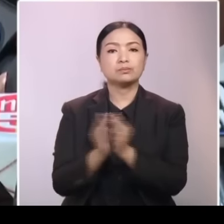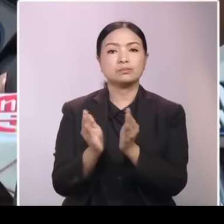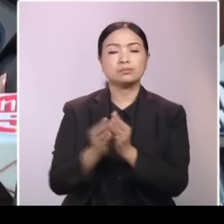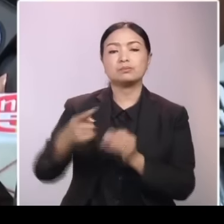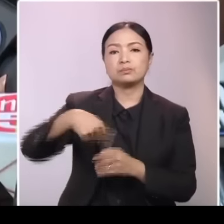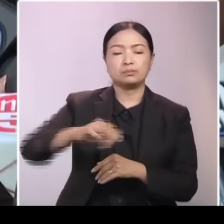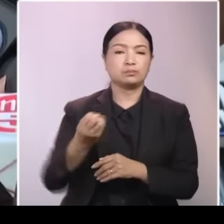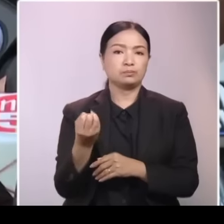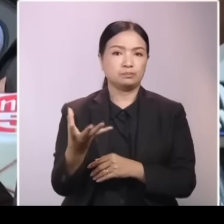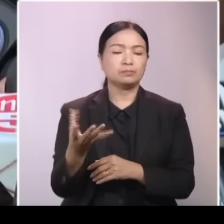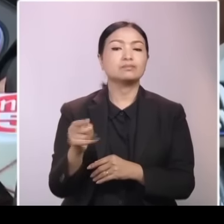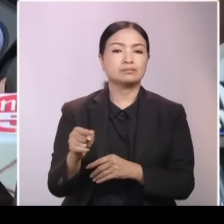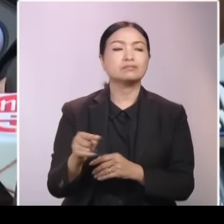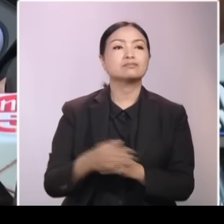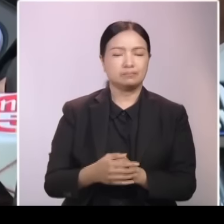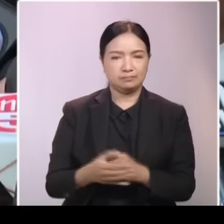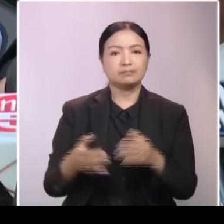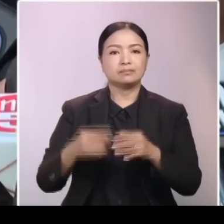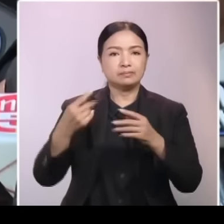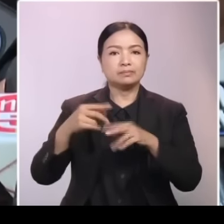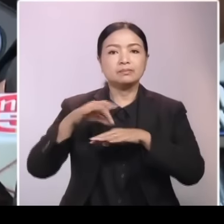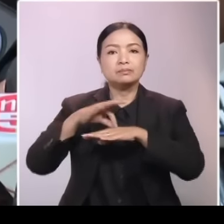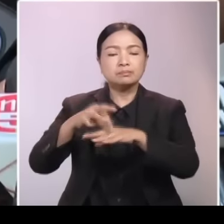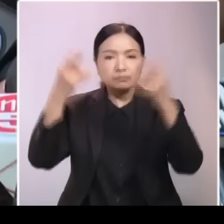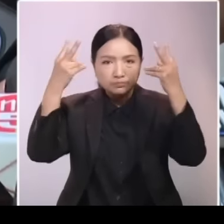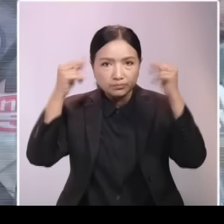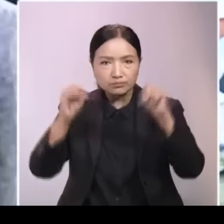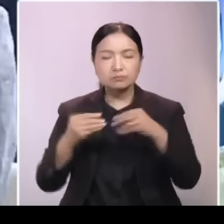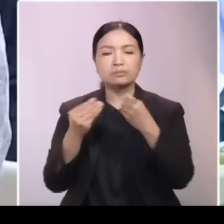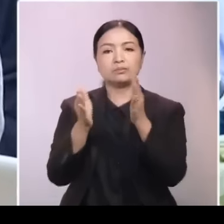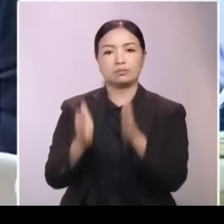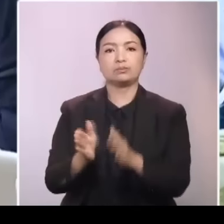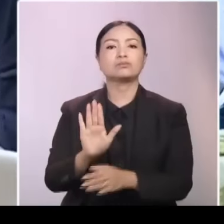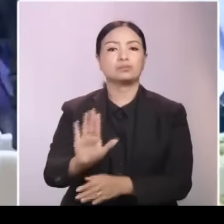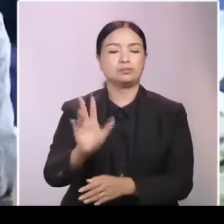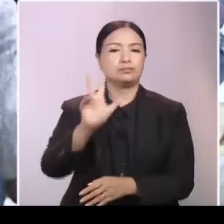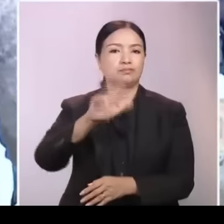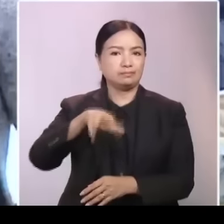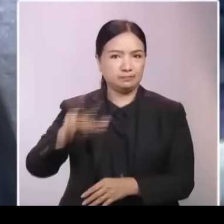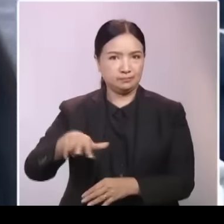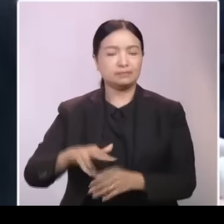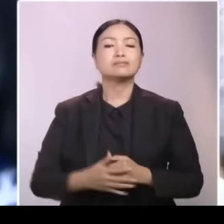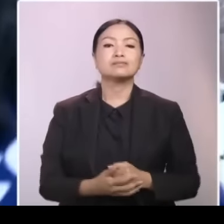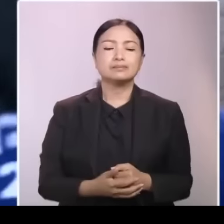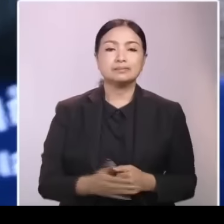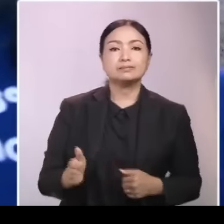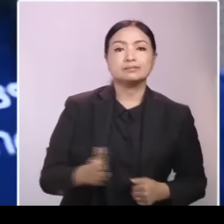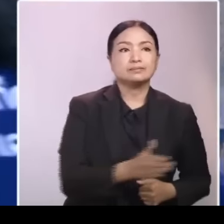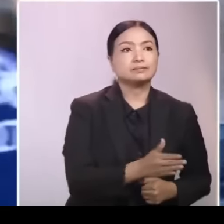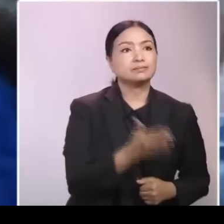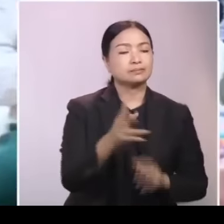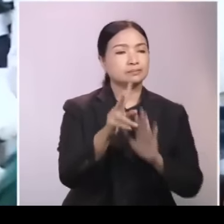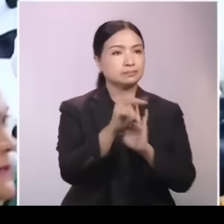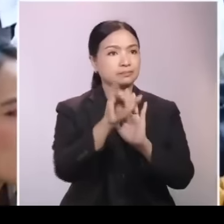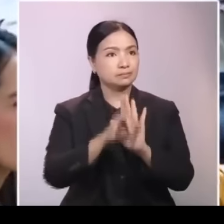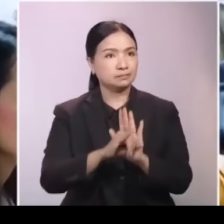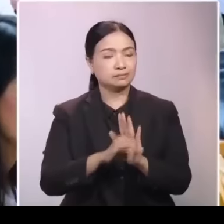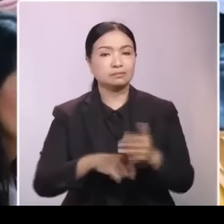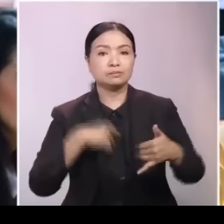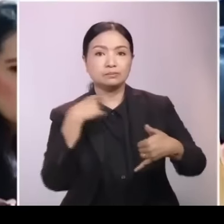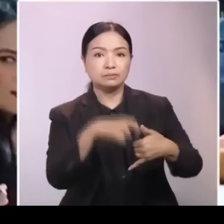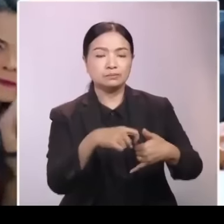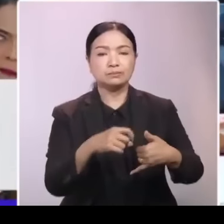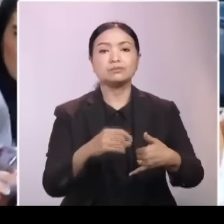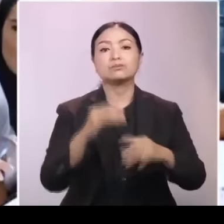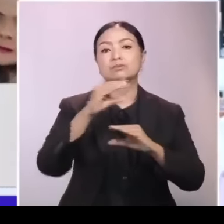ผู้ที่เป็นแคนดิเดตนายกของพรรคเพื่อไทยครับ ส ส่วนทางด้านของนโยบายดิจิทัลวอลเล็ต